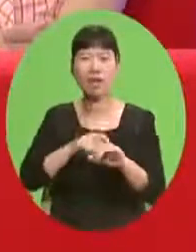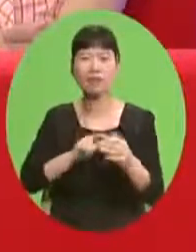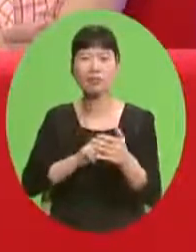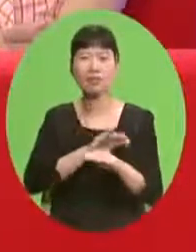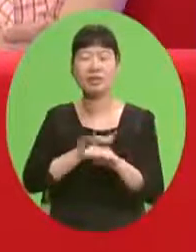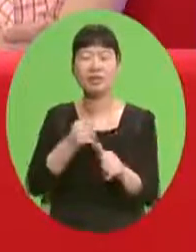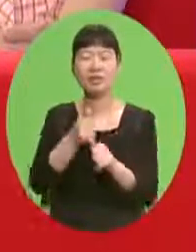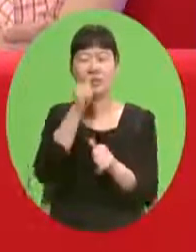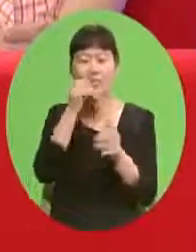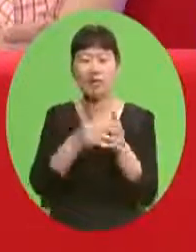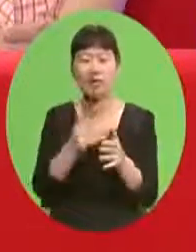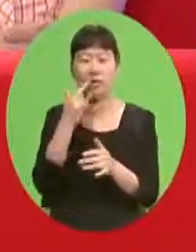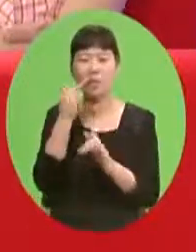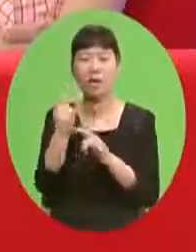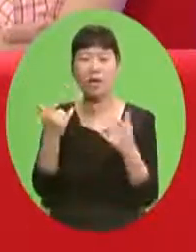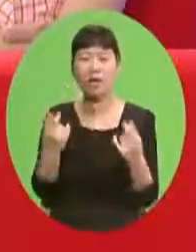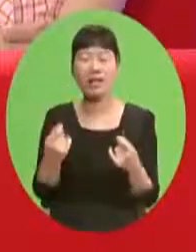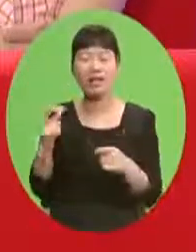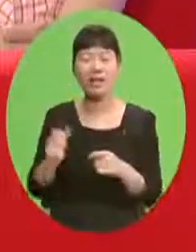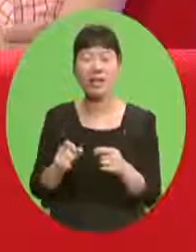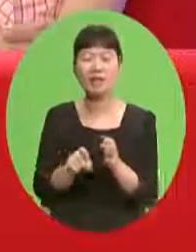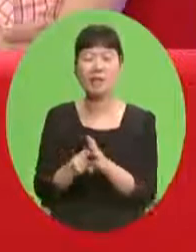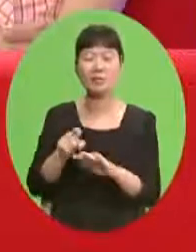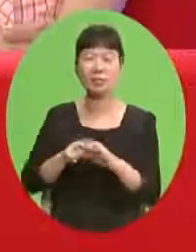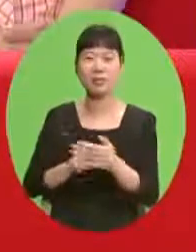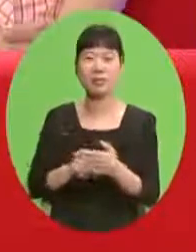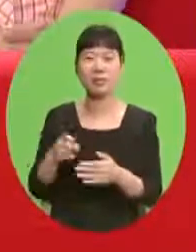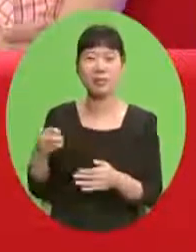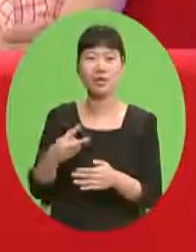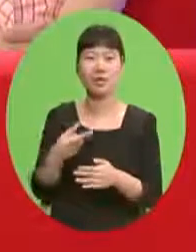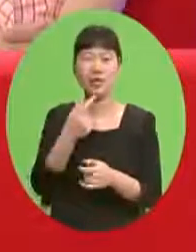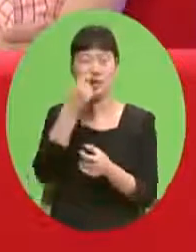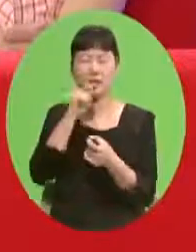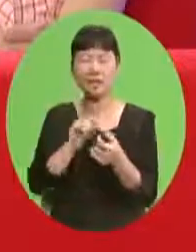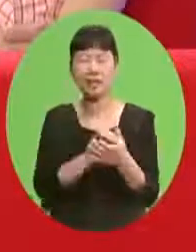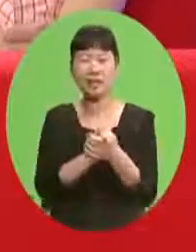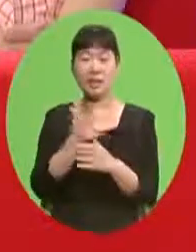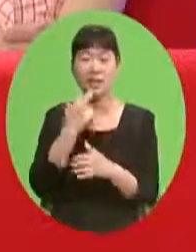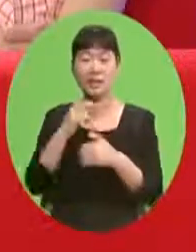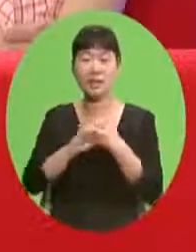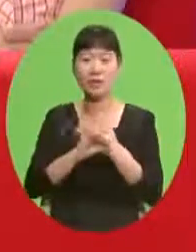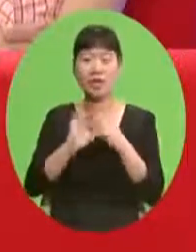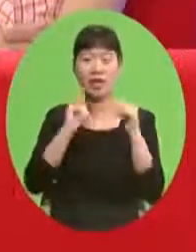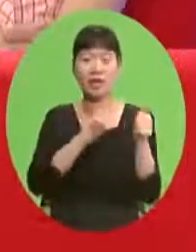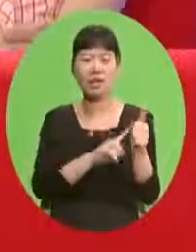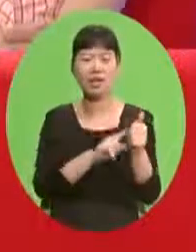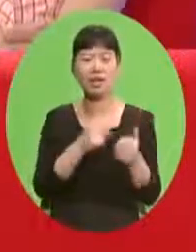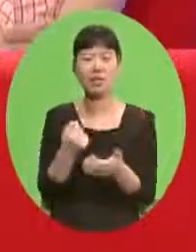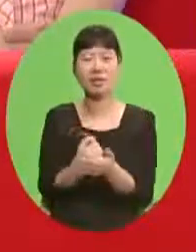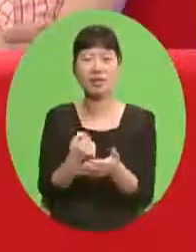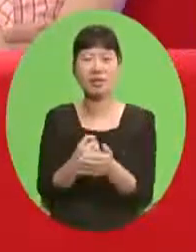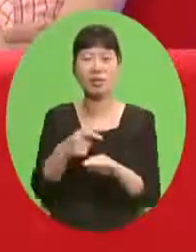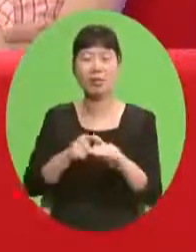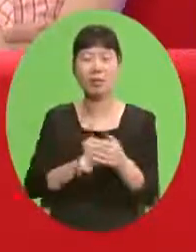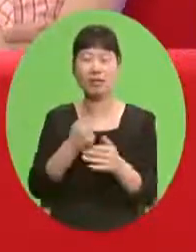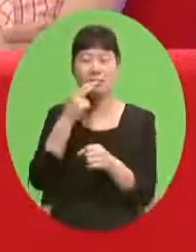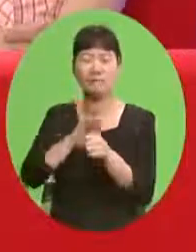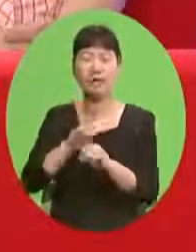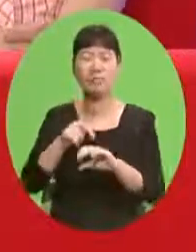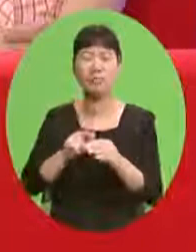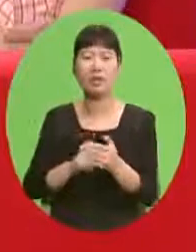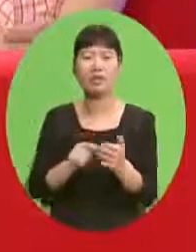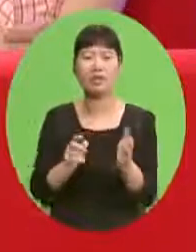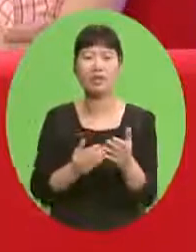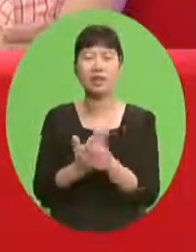나가요. 네. 근데 부모하고 이런 단단한 신뢰감이나 이런 친함이 없으면 아이들은 이런 섭섭하고 억울하고 서운할